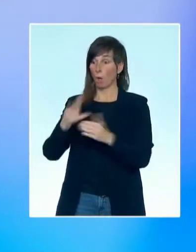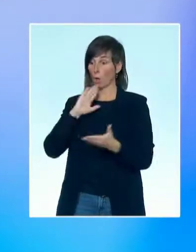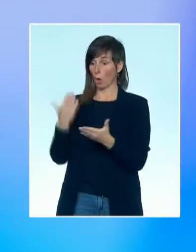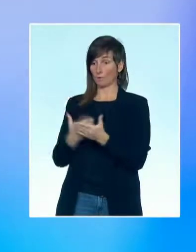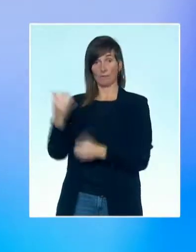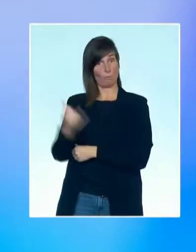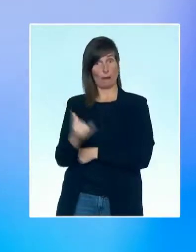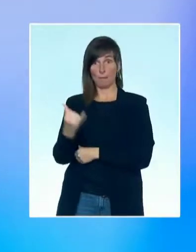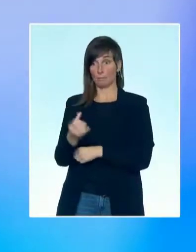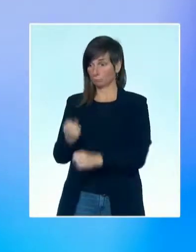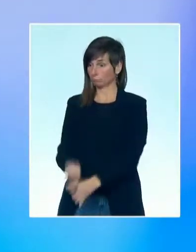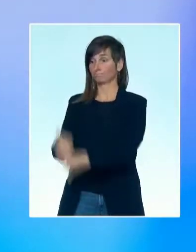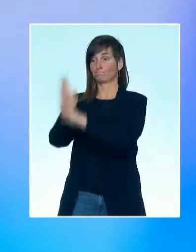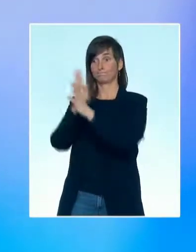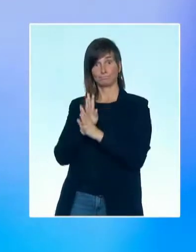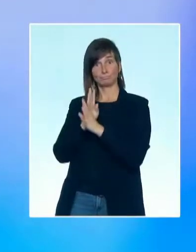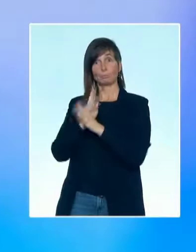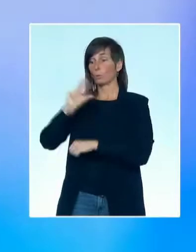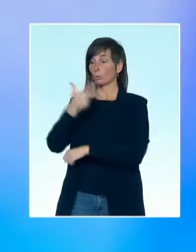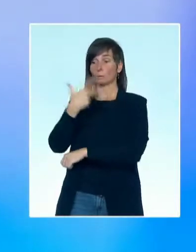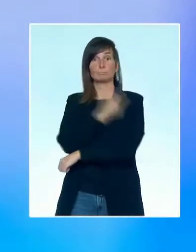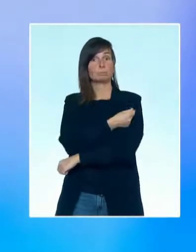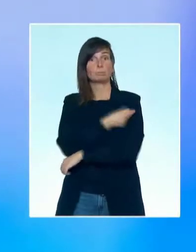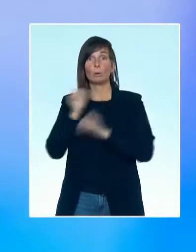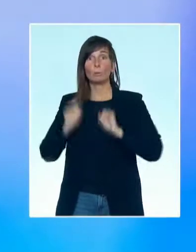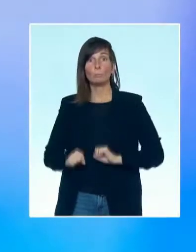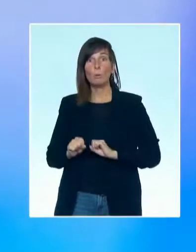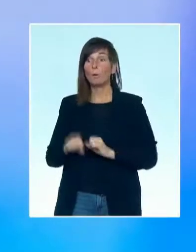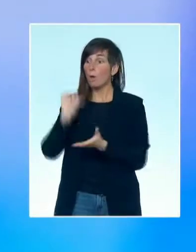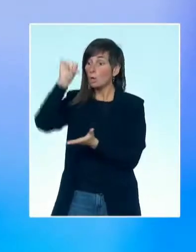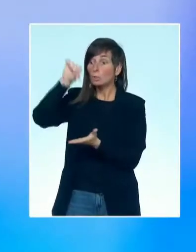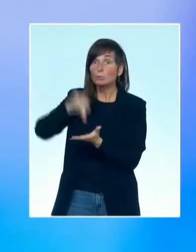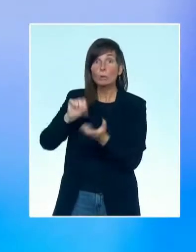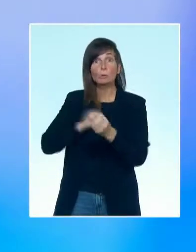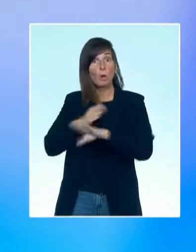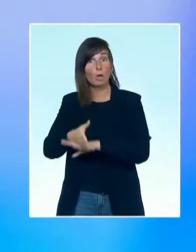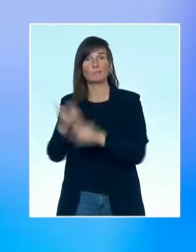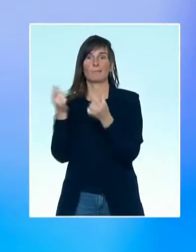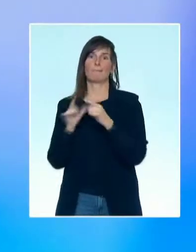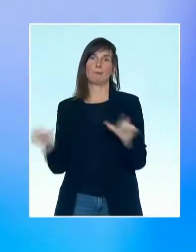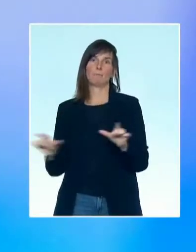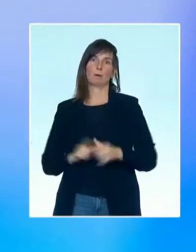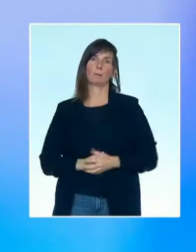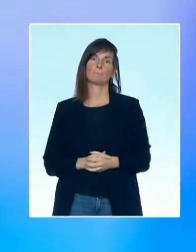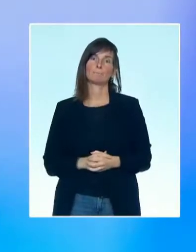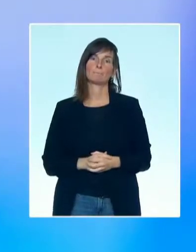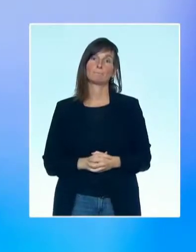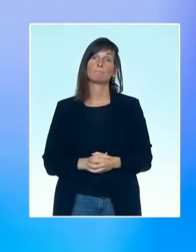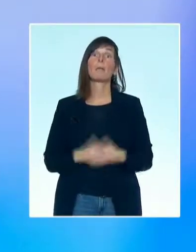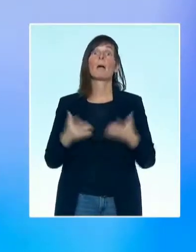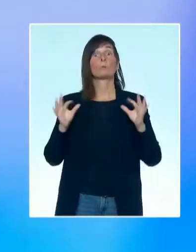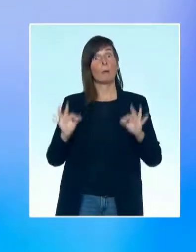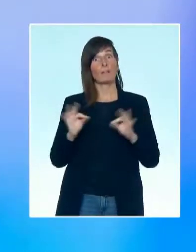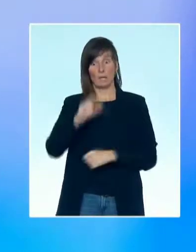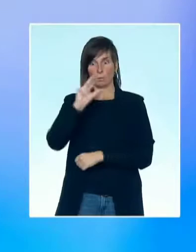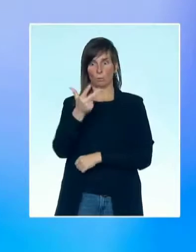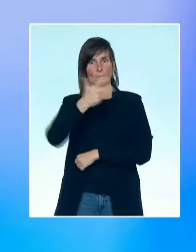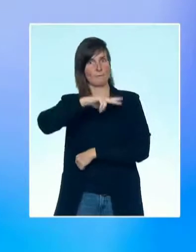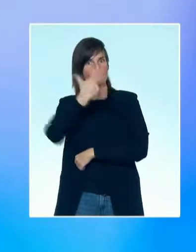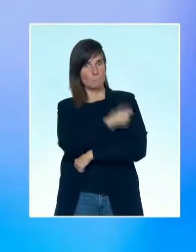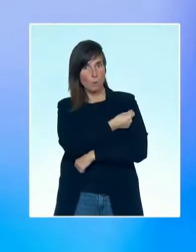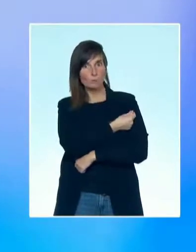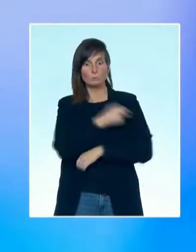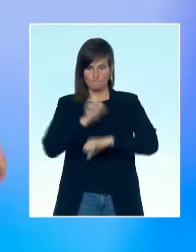rendez-vous, quel que soit le centre dans lequel elles se rendent. Ce combat pour la troisième dose ne doit